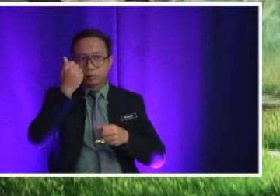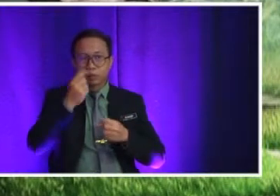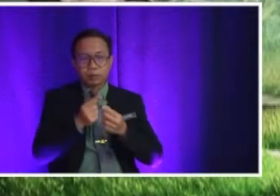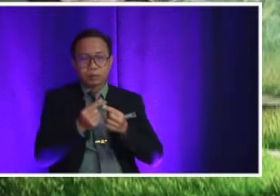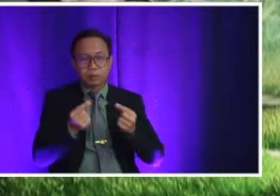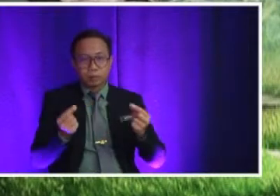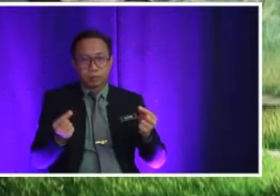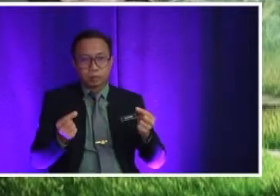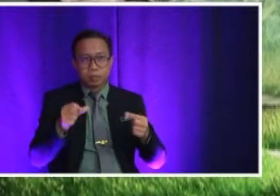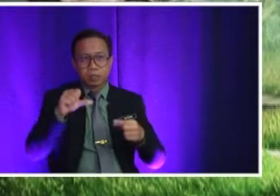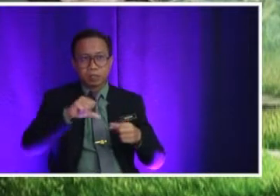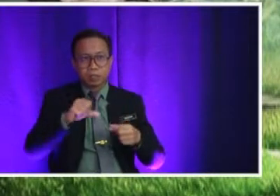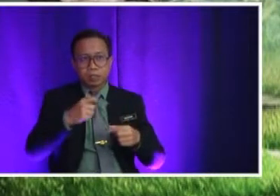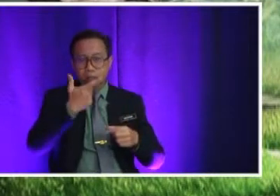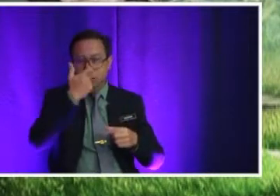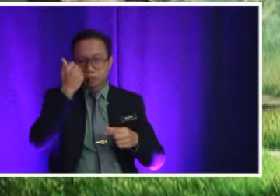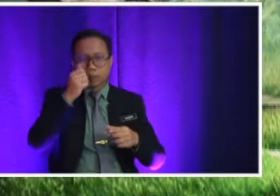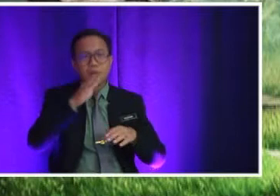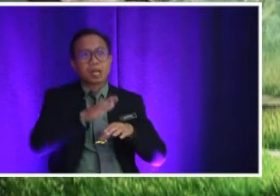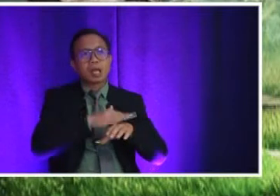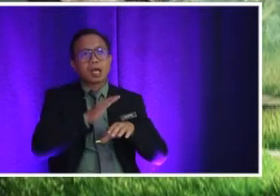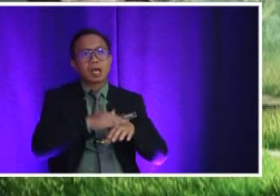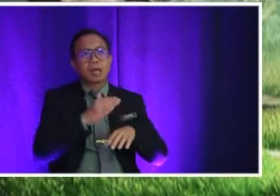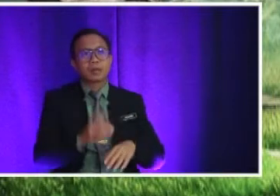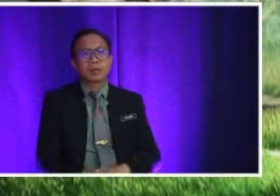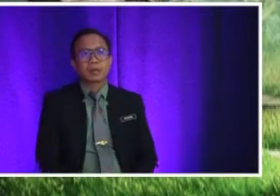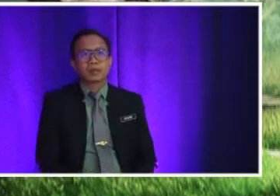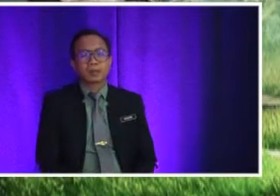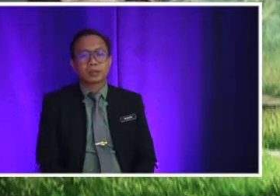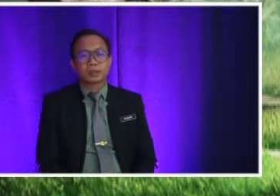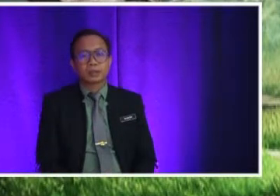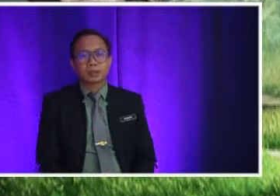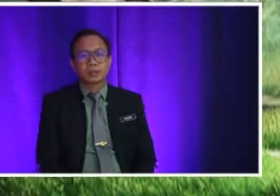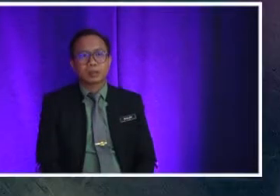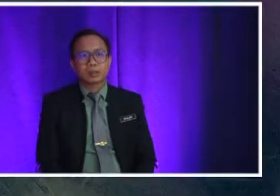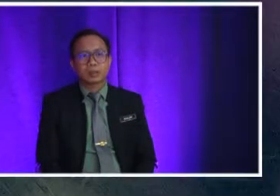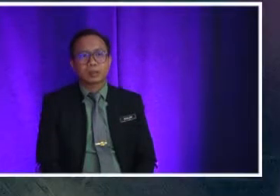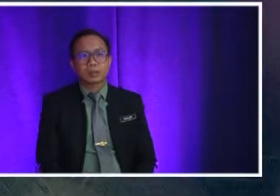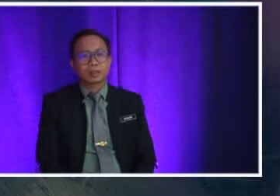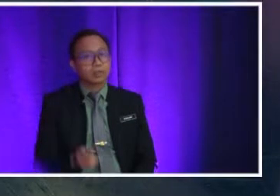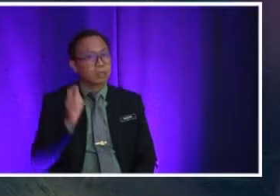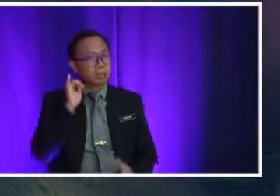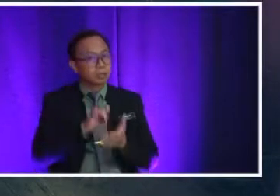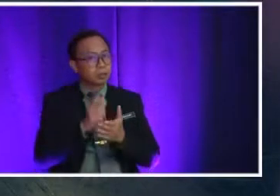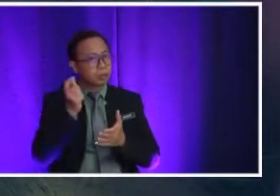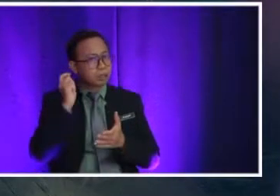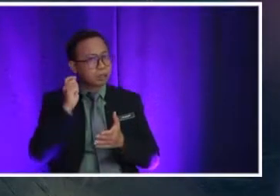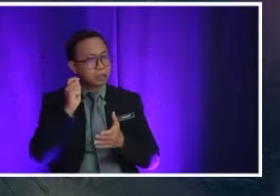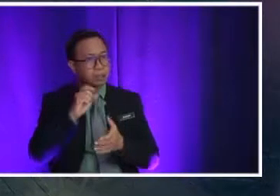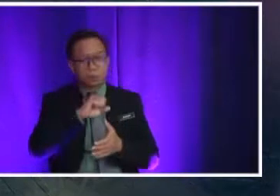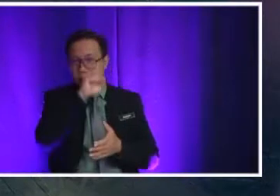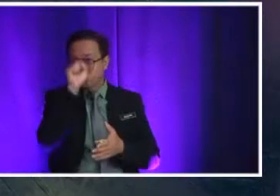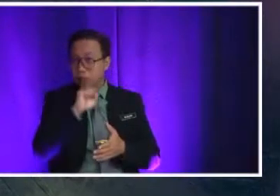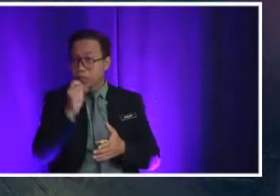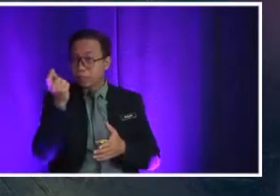dan kekosongan politik disebabkan kelewatan British kembali ke tanah Melayu oke itu sebenarnya jawaban Huda